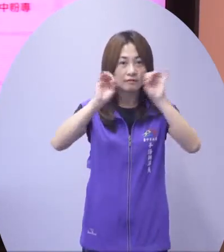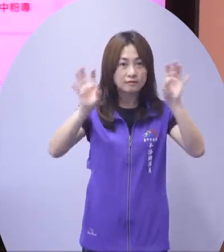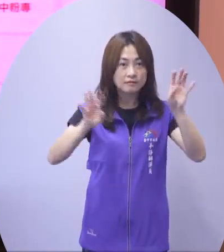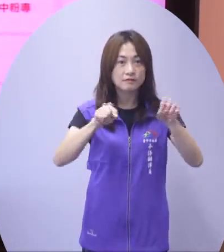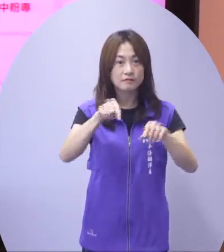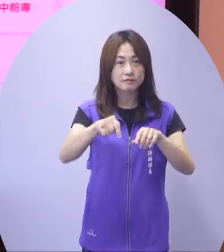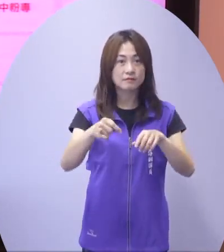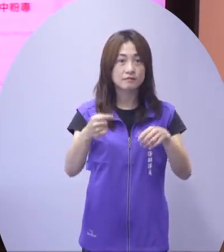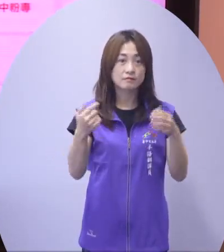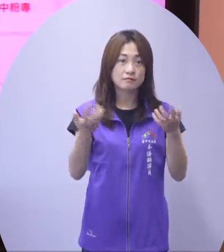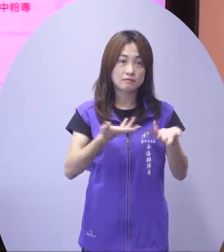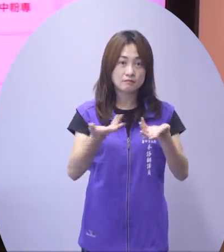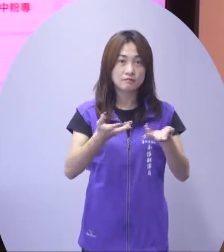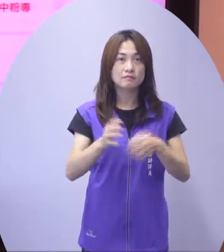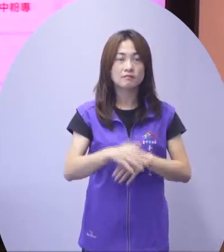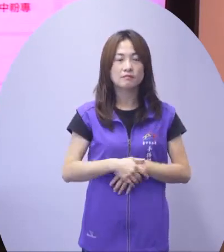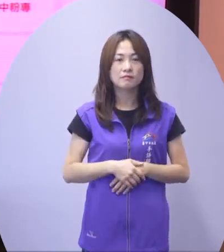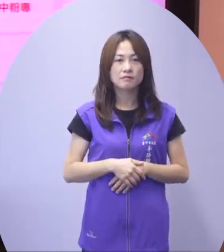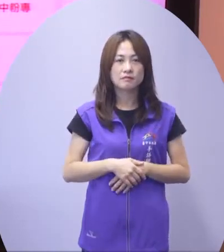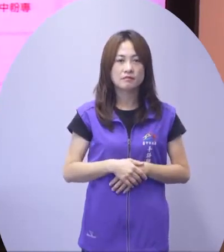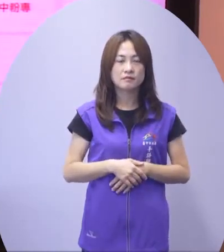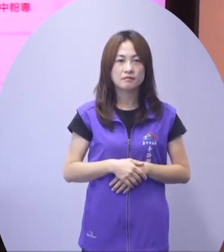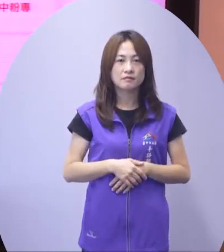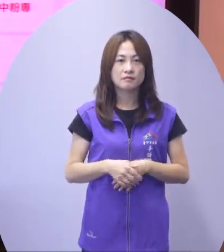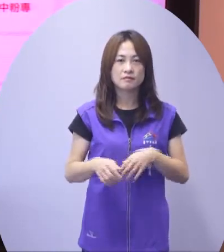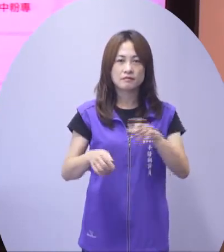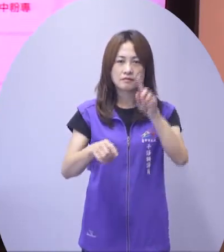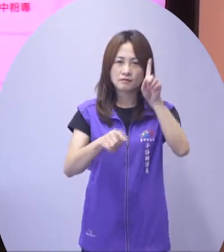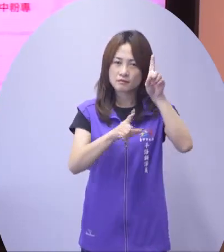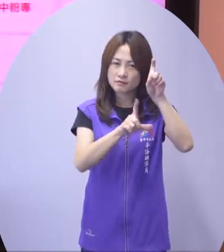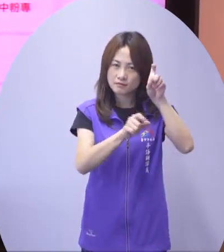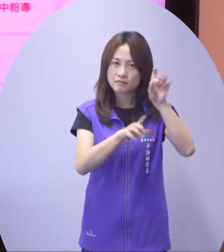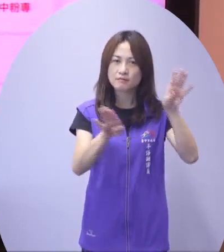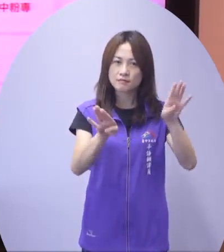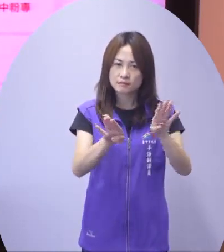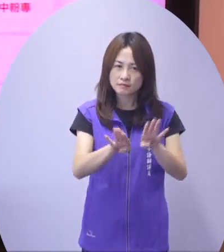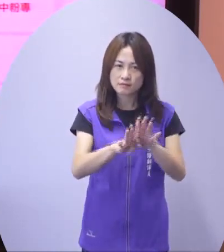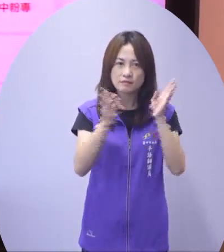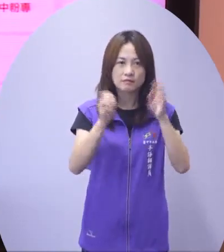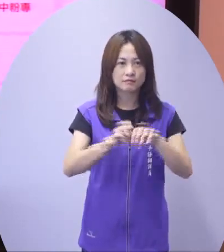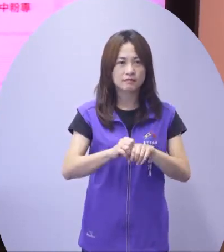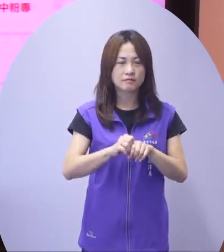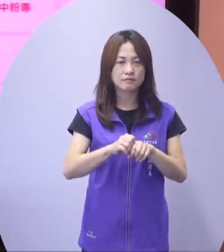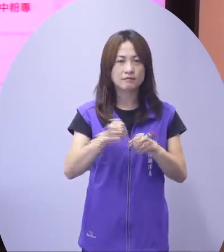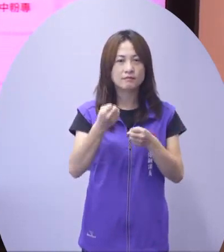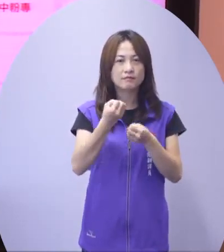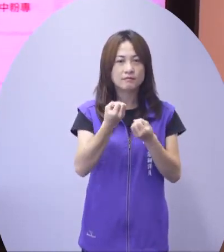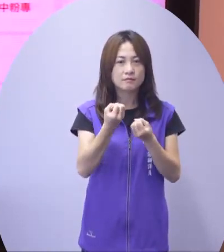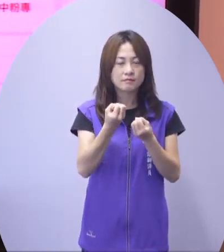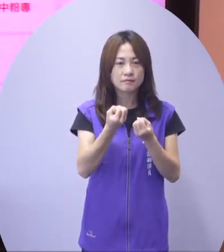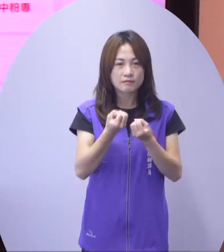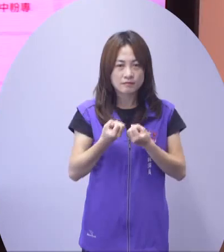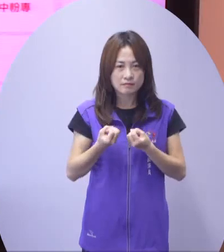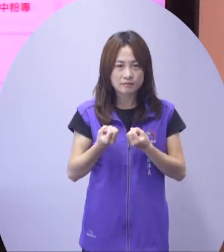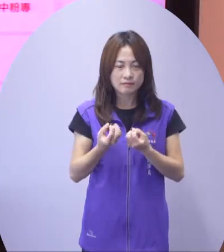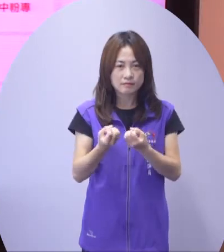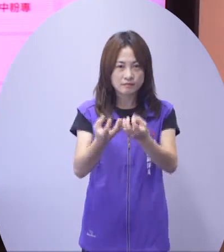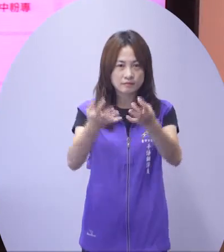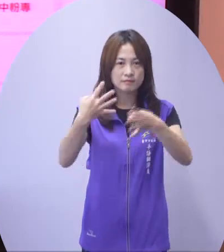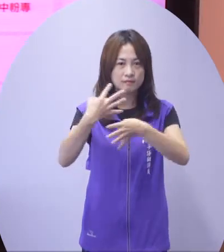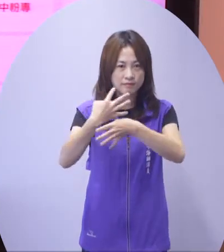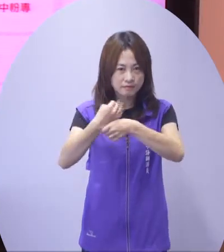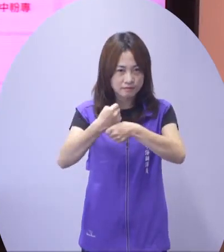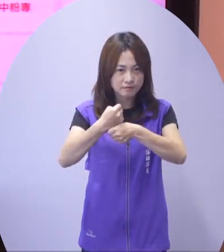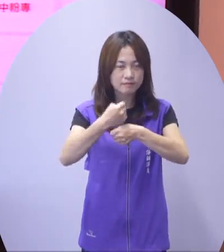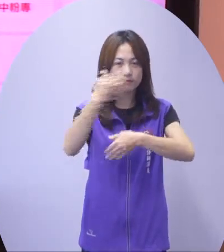实我们的酝酿期已经走了很久哈，从10月份就开始发布了花坛节的动画，那进入人气的酝酿期，已